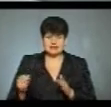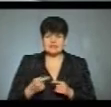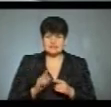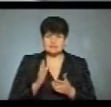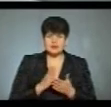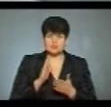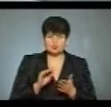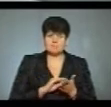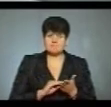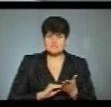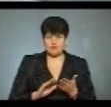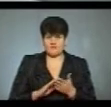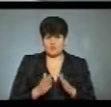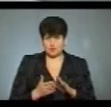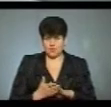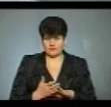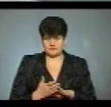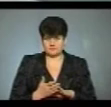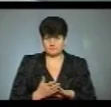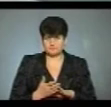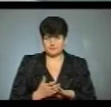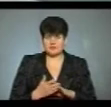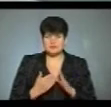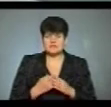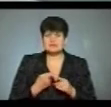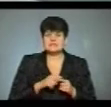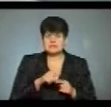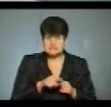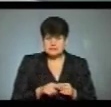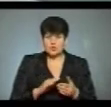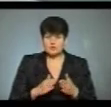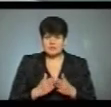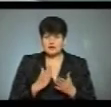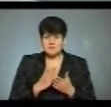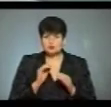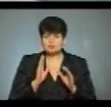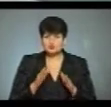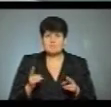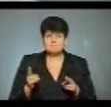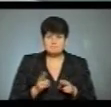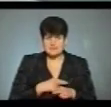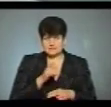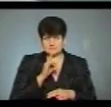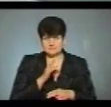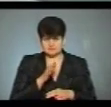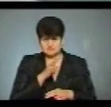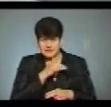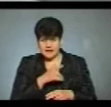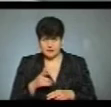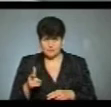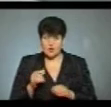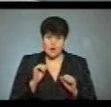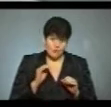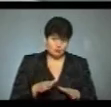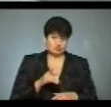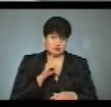письмовий договір. І, скажімо, ці контракти можуть бути і безстрокові, можуть бути строкові. Але згадував мій